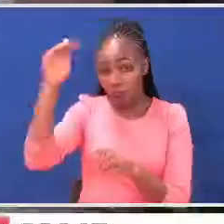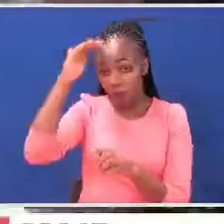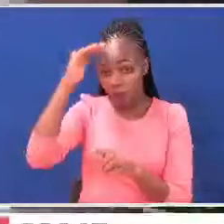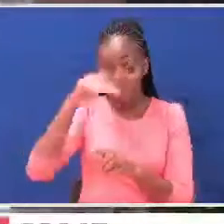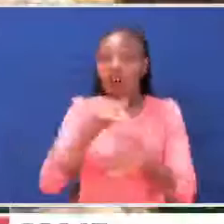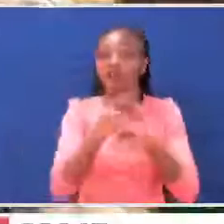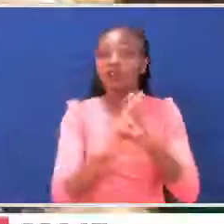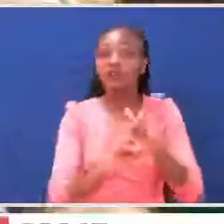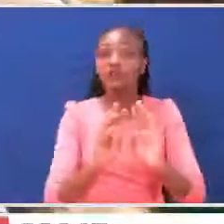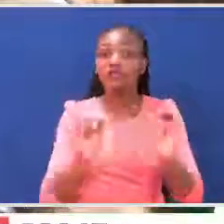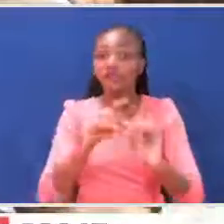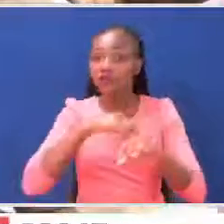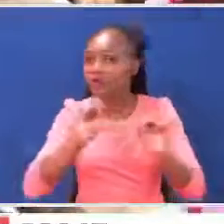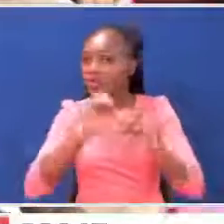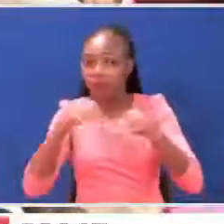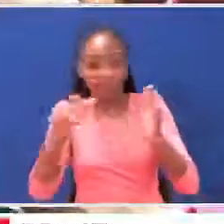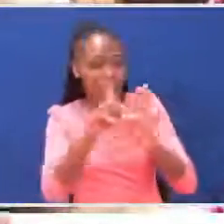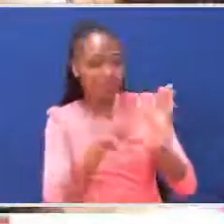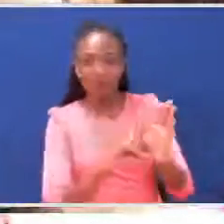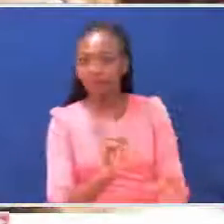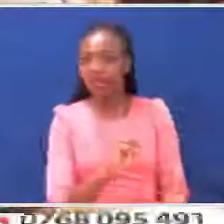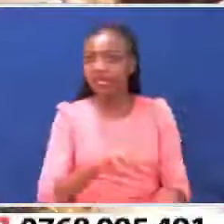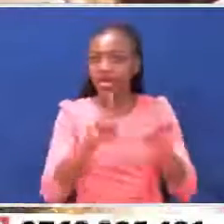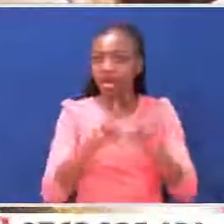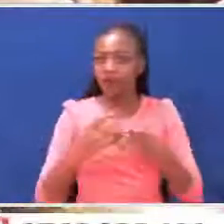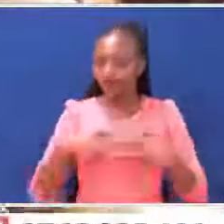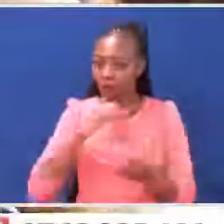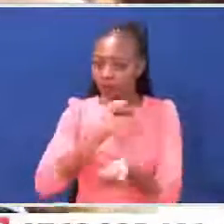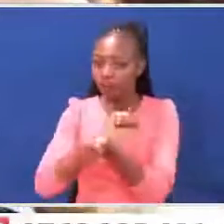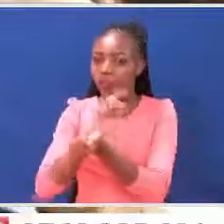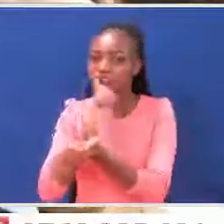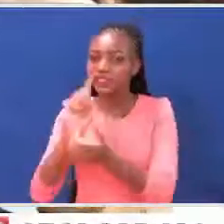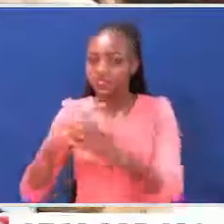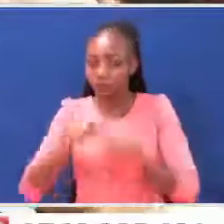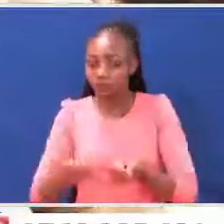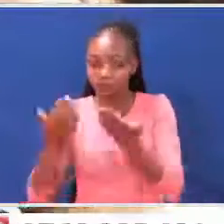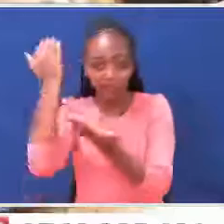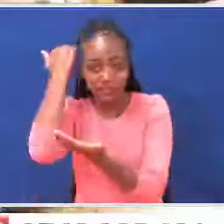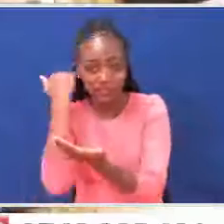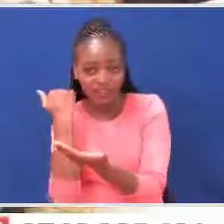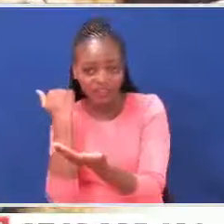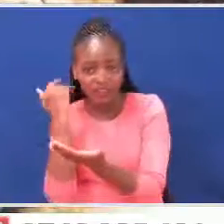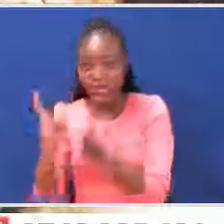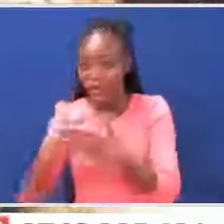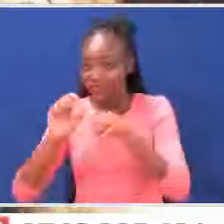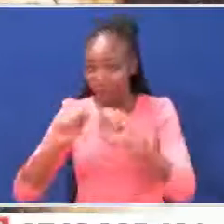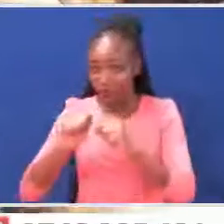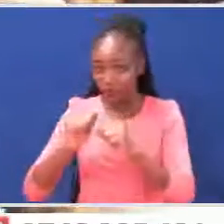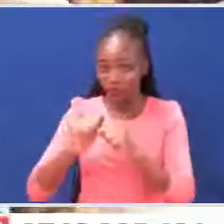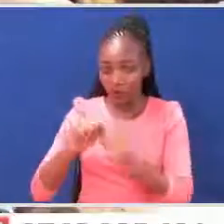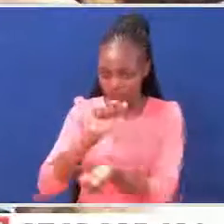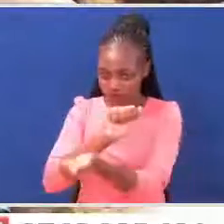sheria, hatutazirudishia license tena. Na wale watu tumeshika pia, tutawapeleka kotini, ili mkono wa sheria